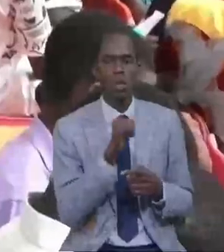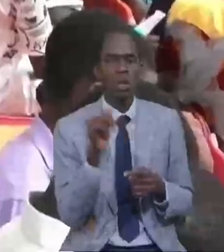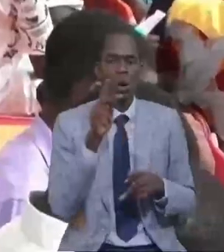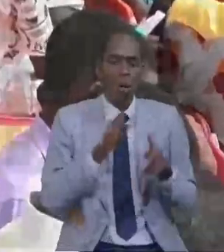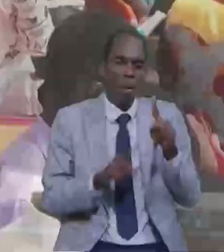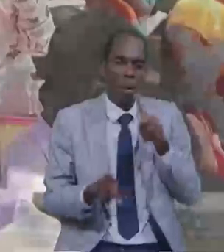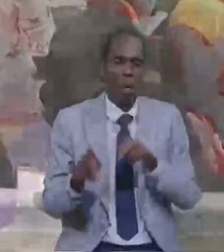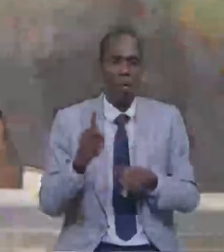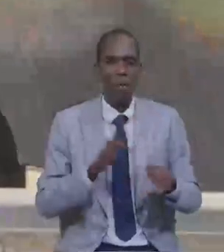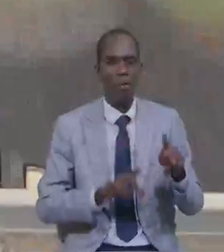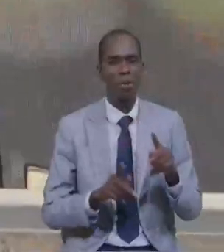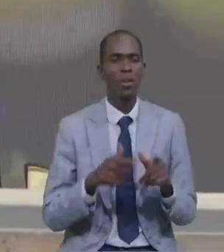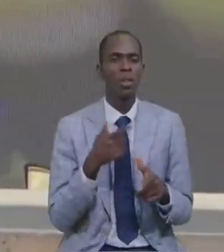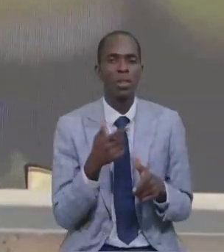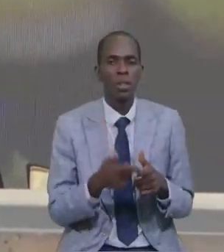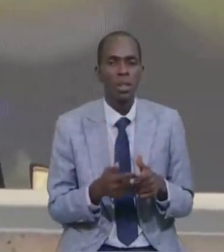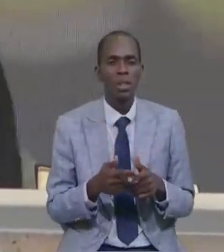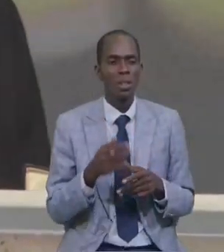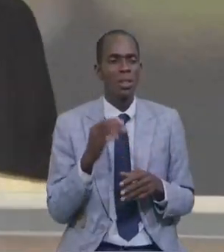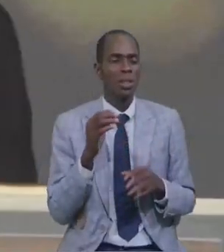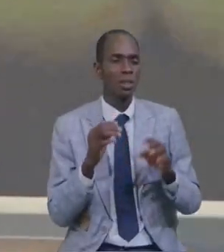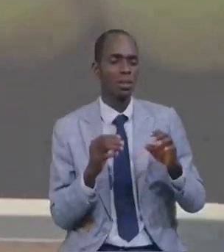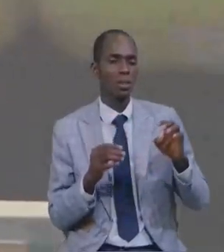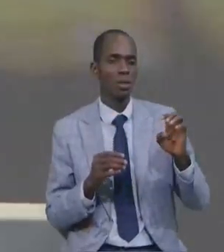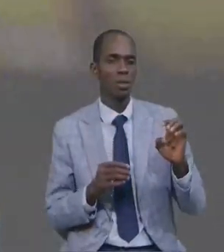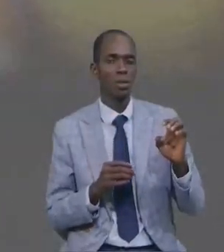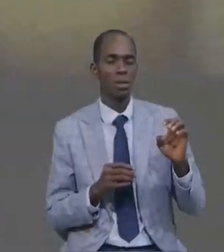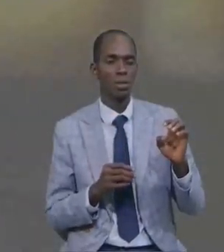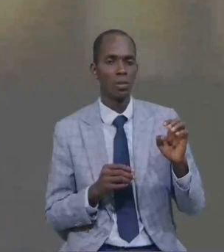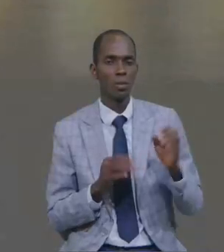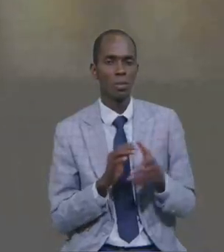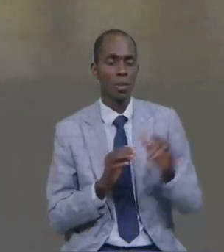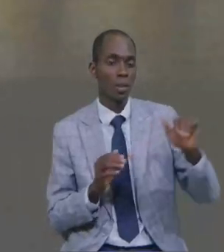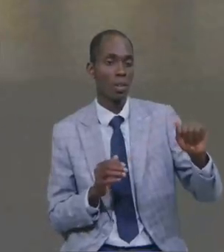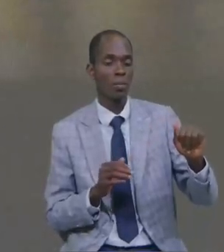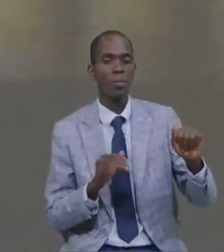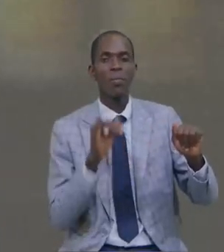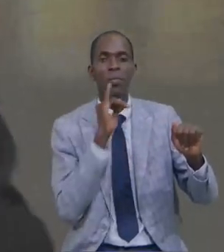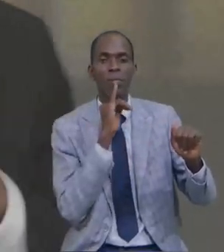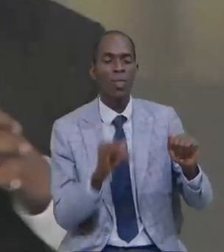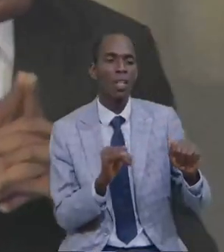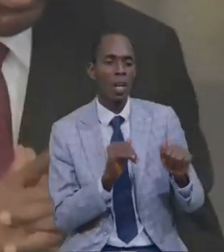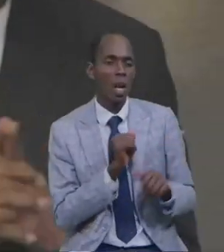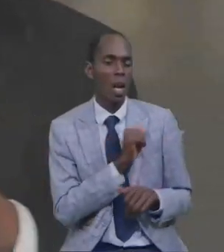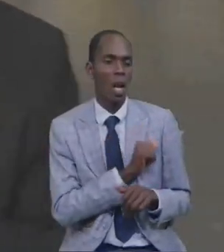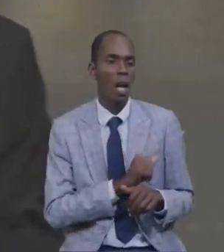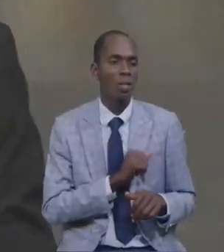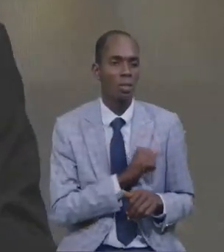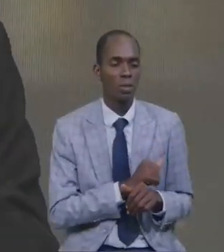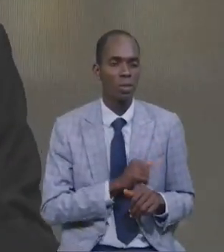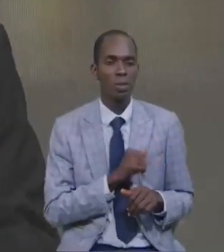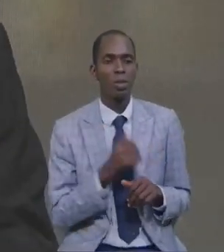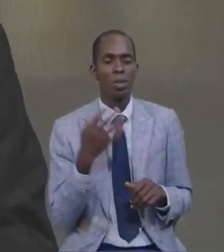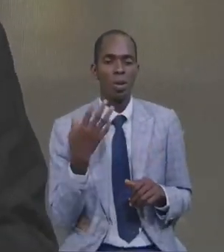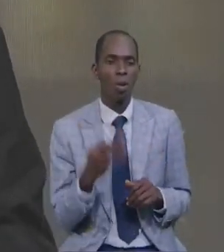de contentement acceptable. Contentement. Quand nous sommes sanctifiés, il nous donne